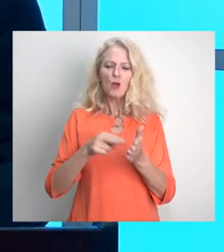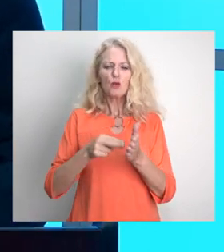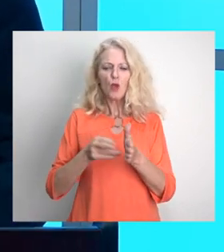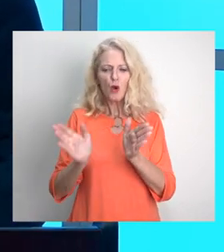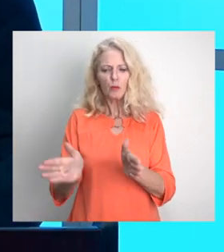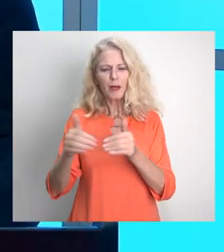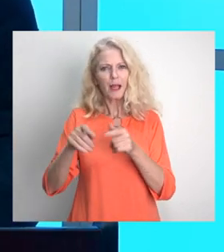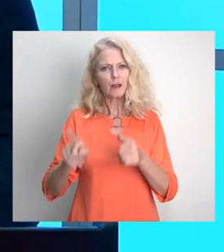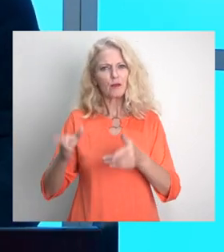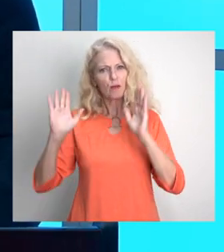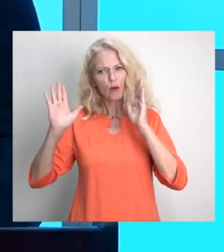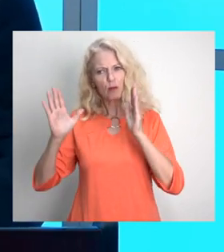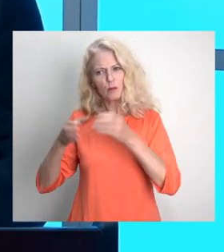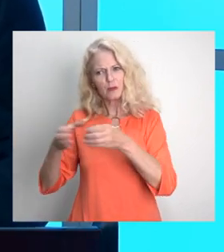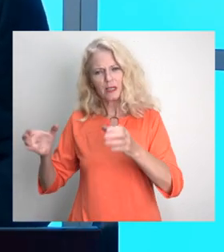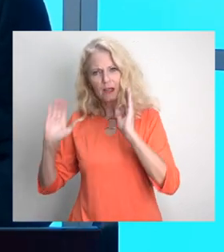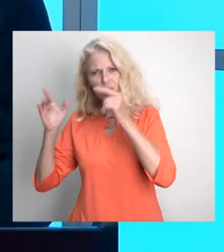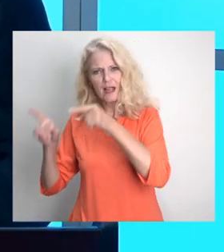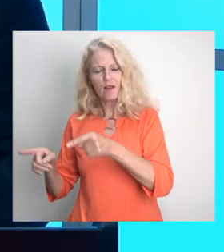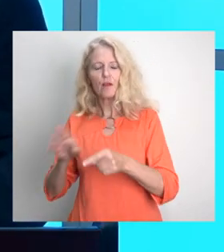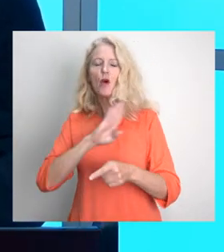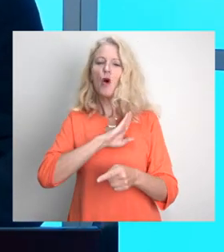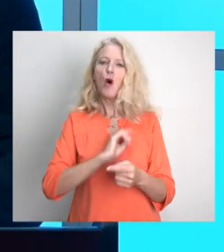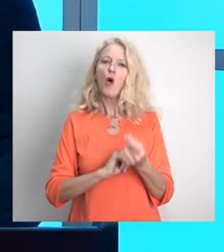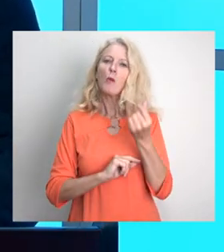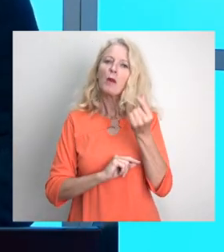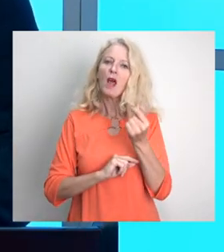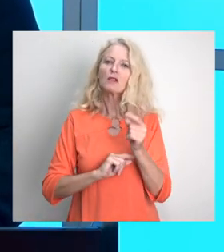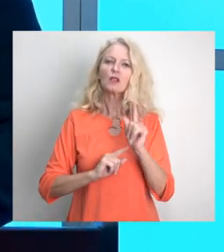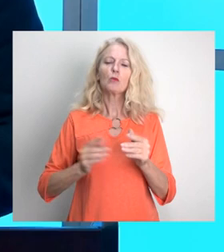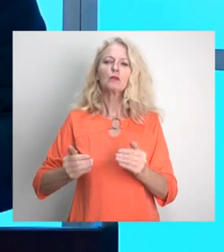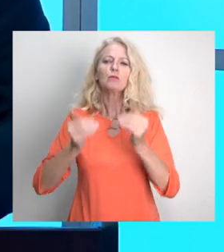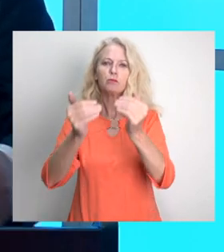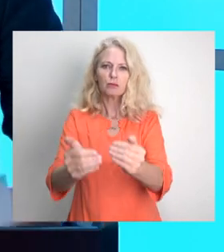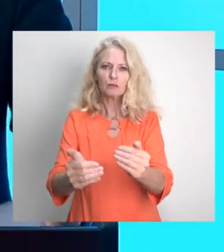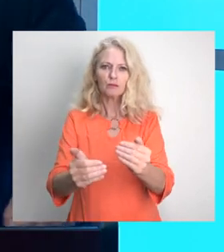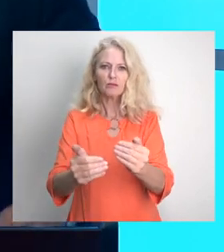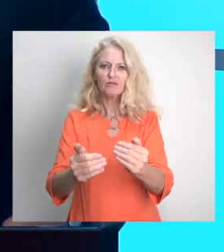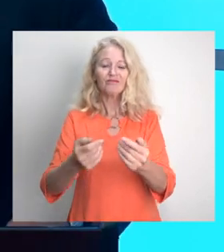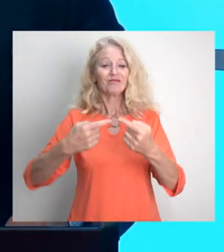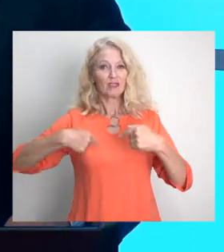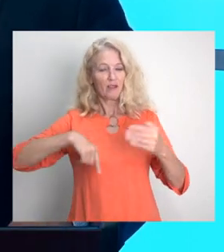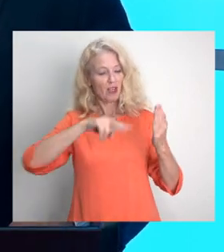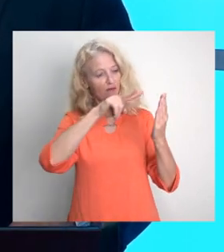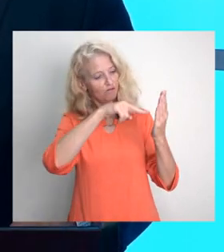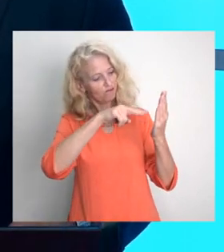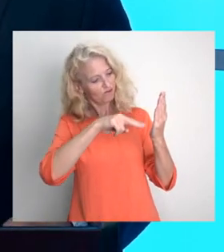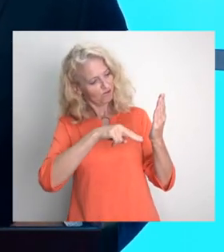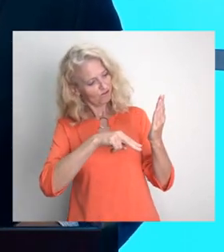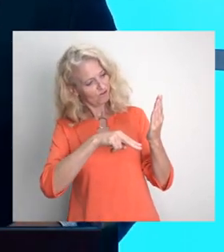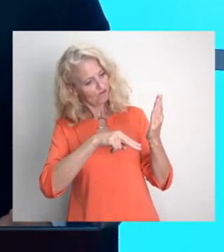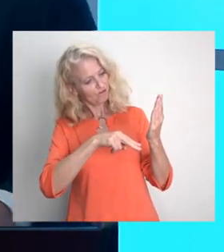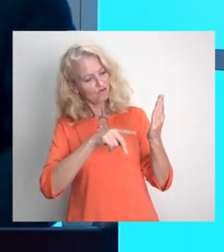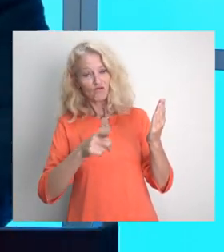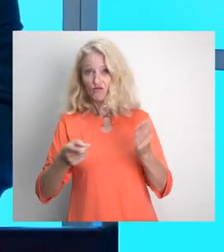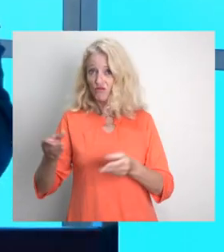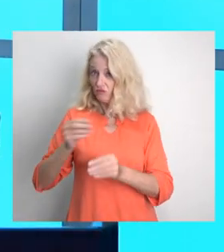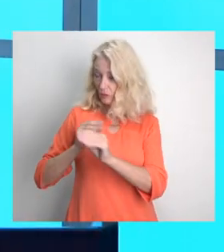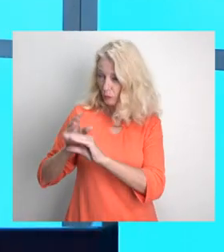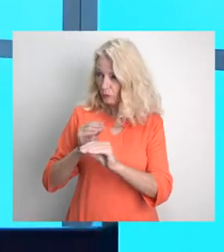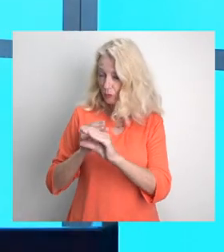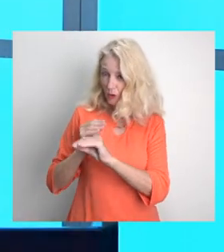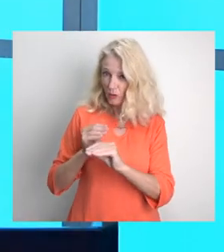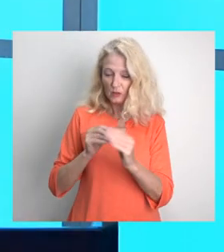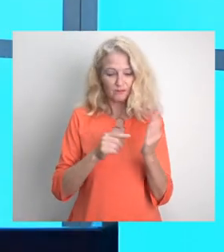belastingen die zijn opgeschort, etc. Wij hebben die maatregelen natuurlijk geëvalueerd en wij